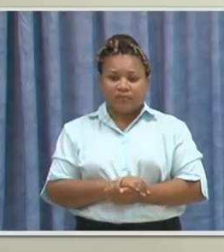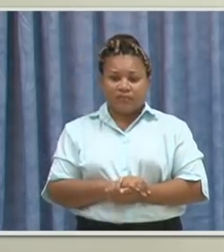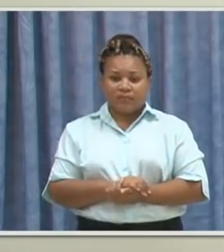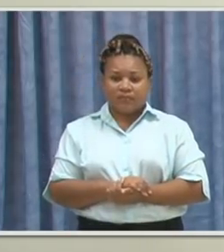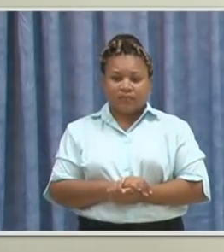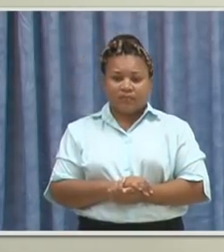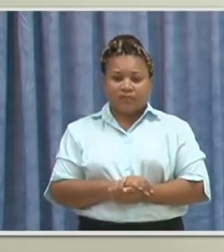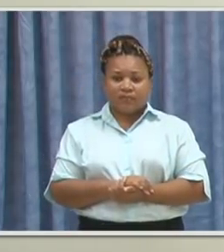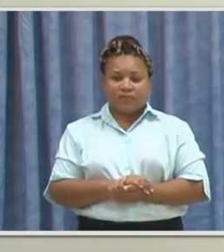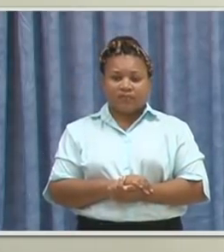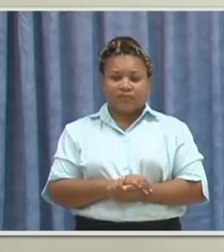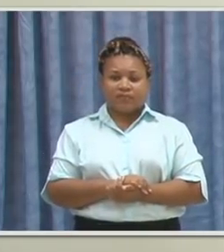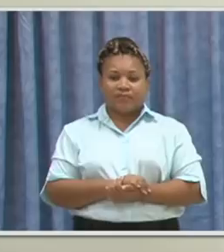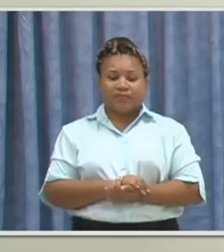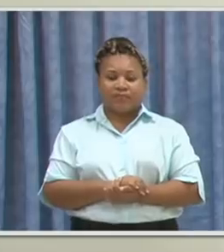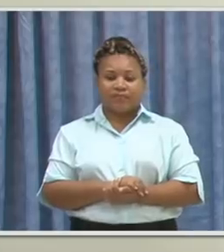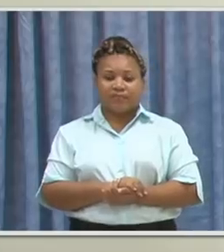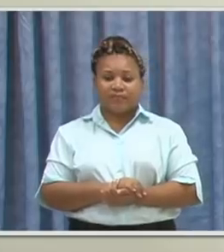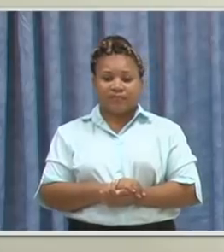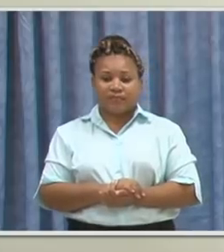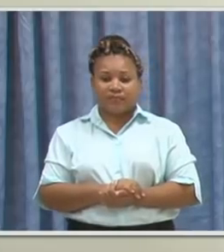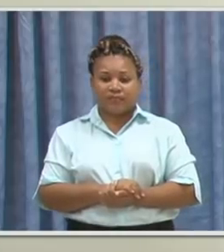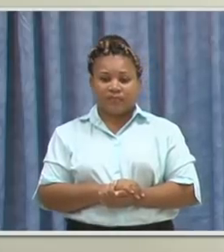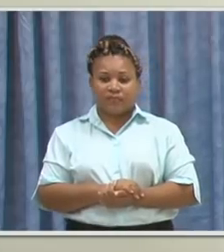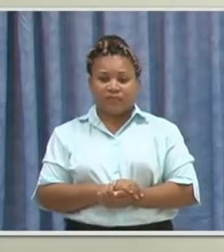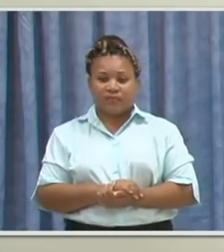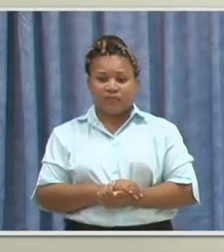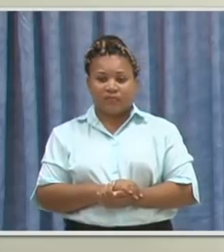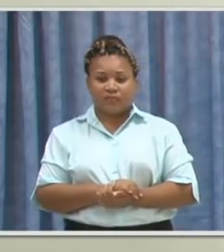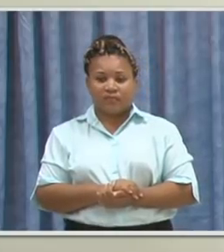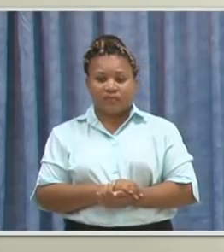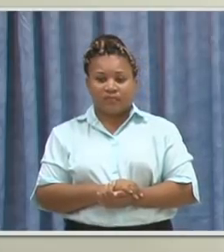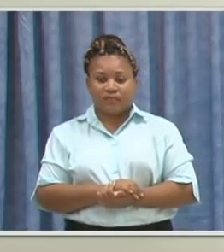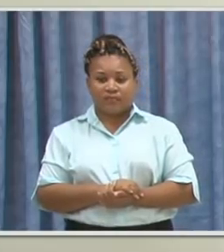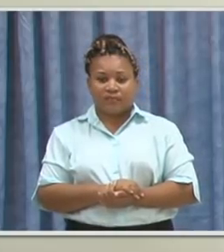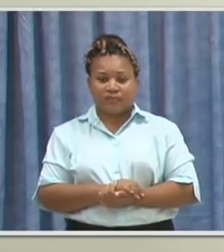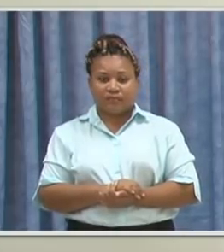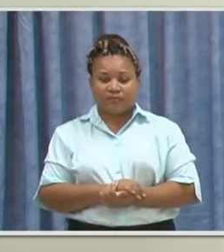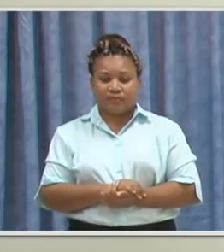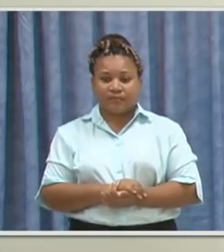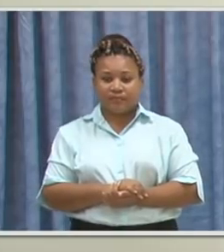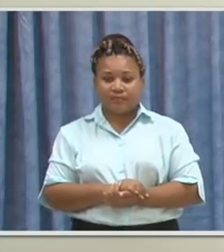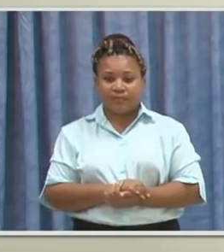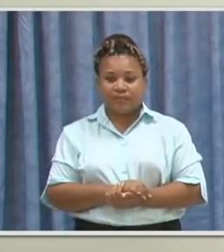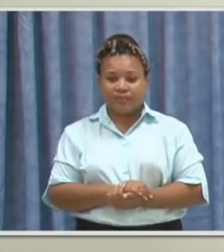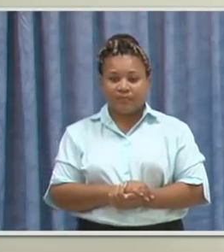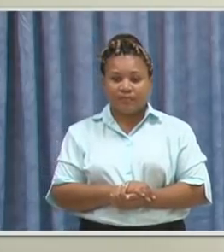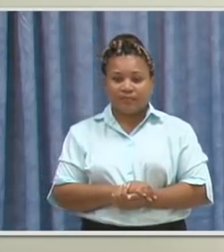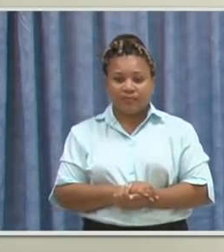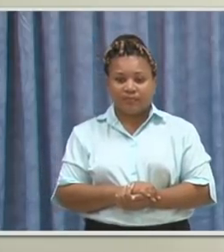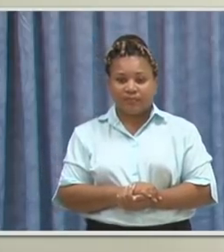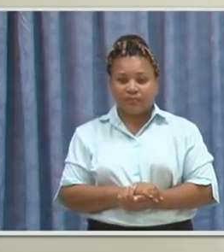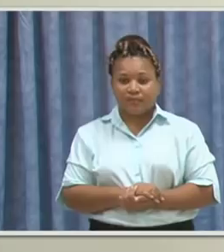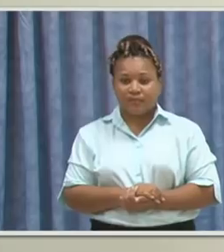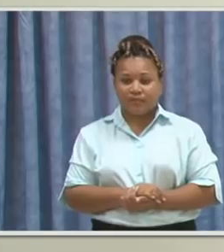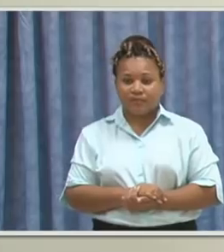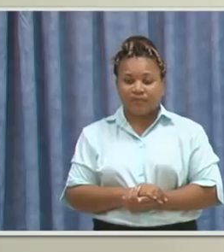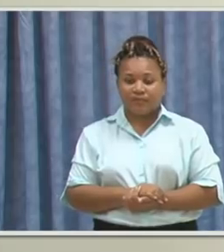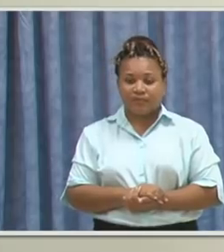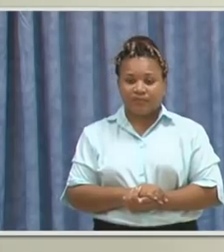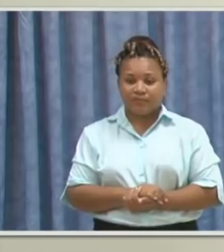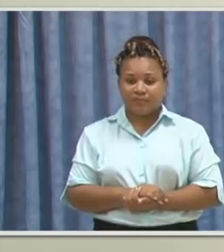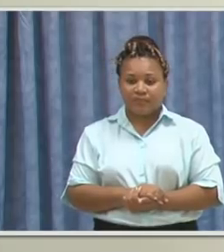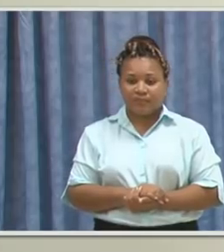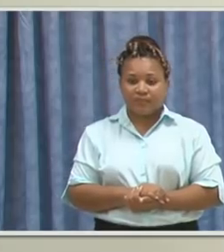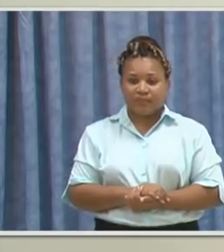ils ont mesuré par un indicateur. Un bon indicateur qui m'a aidé mon insorti dans nos traitements, dans